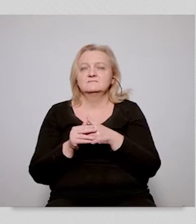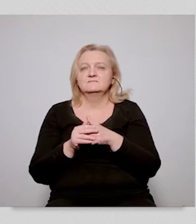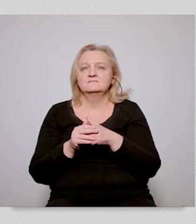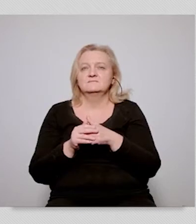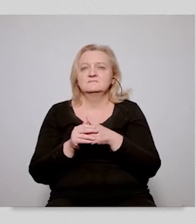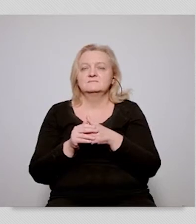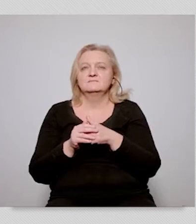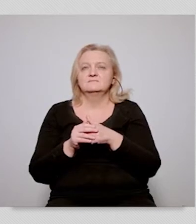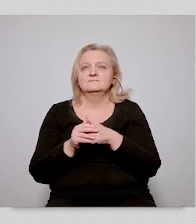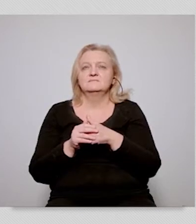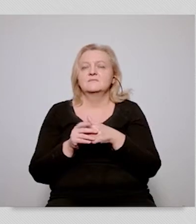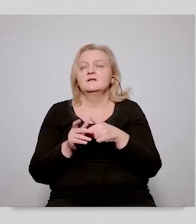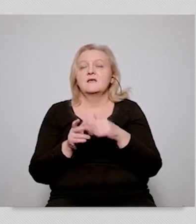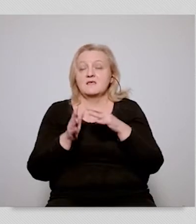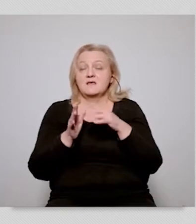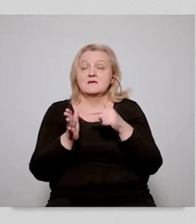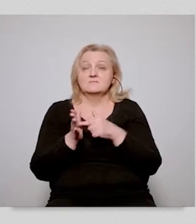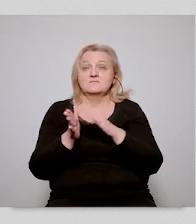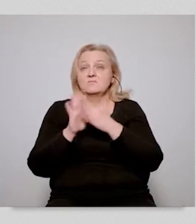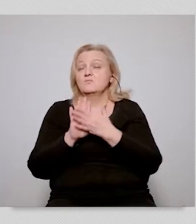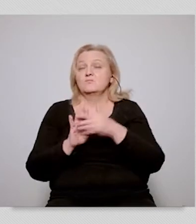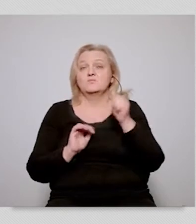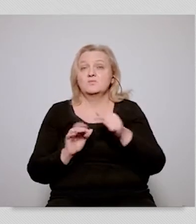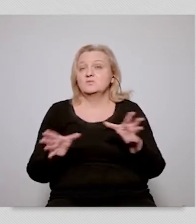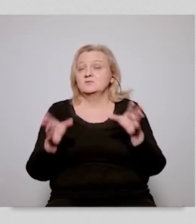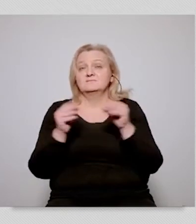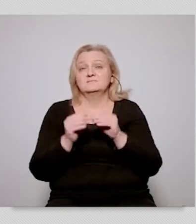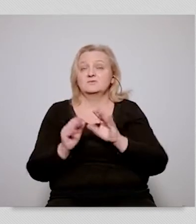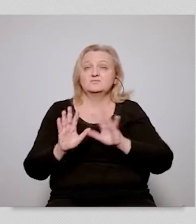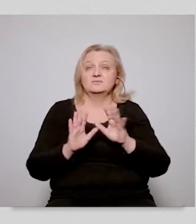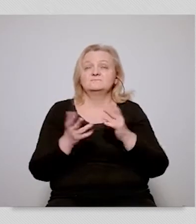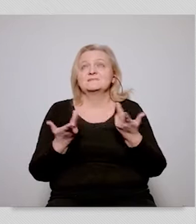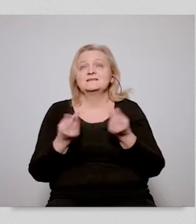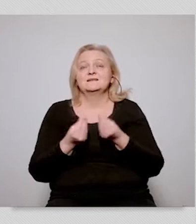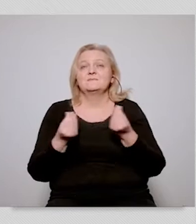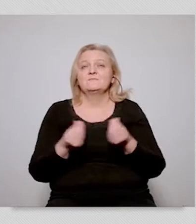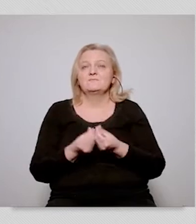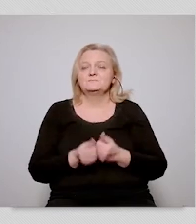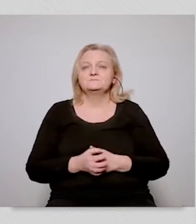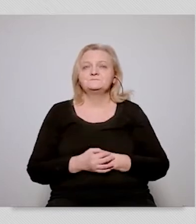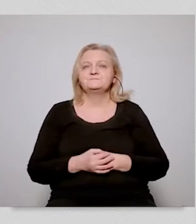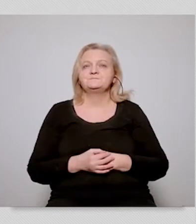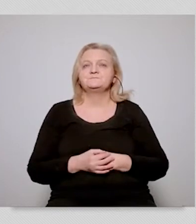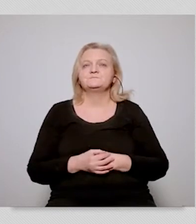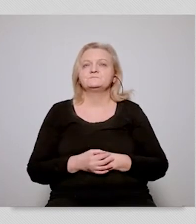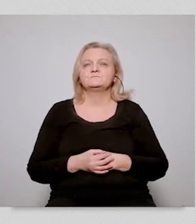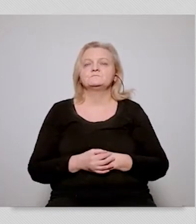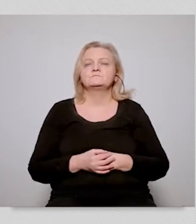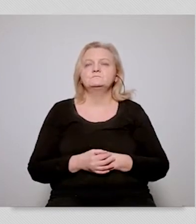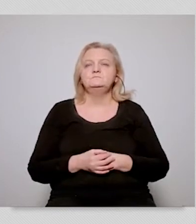bez dbania również czy bez zaangażowania